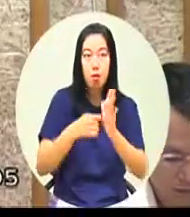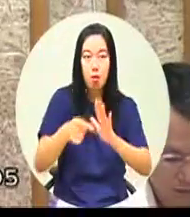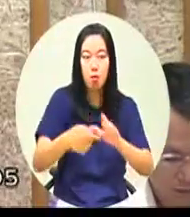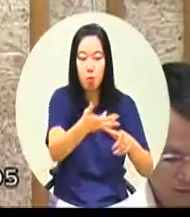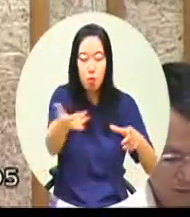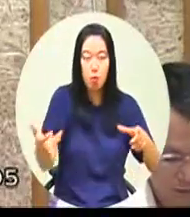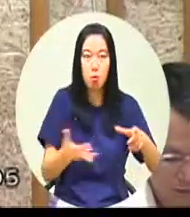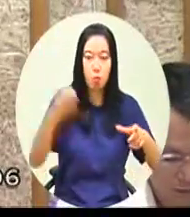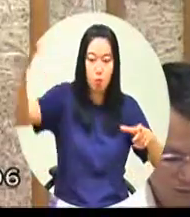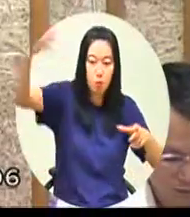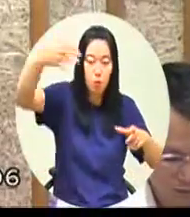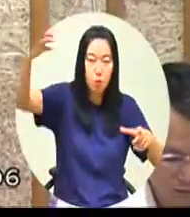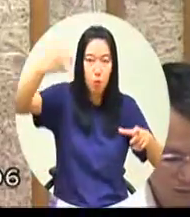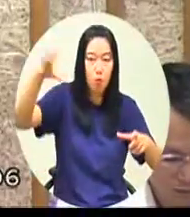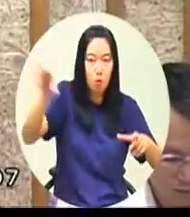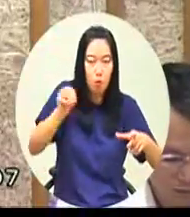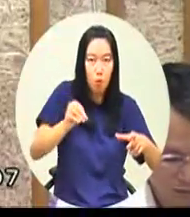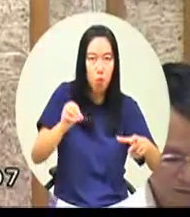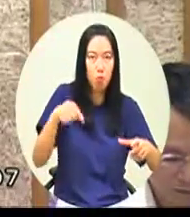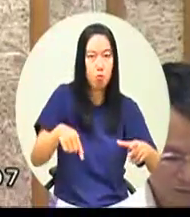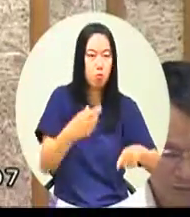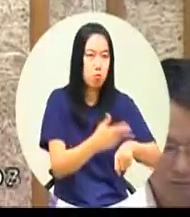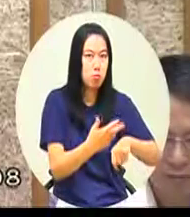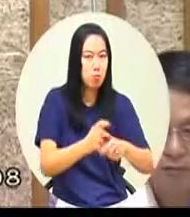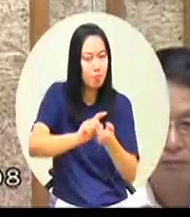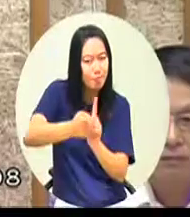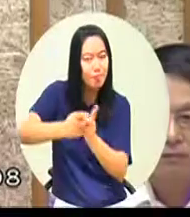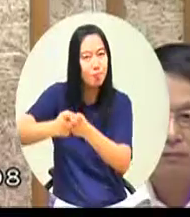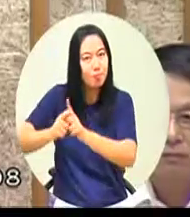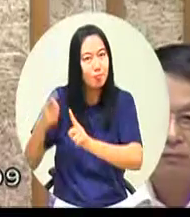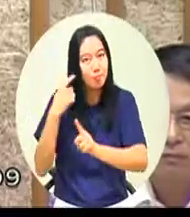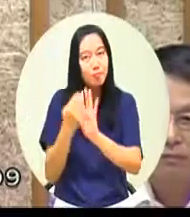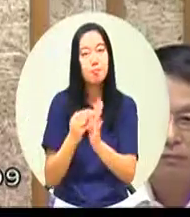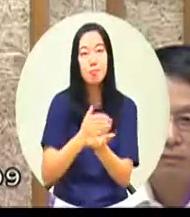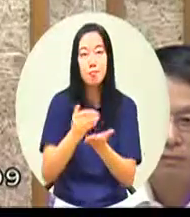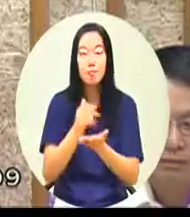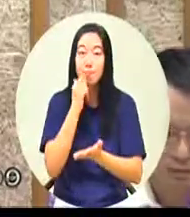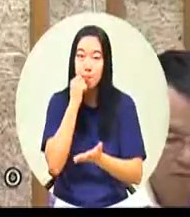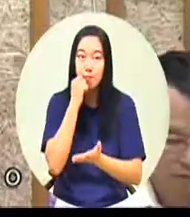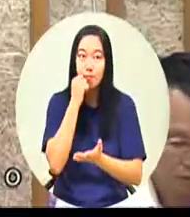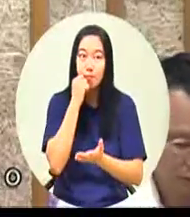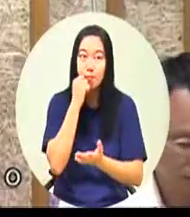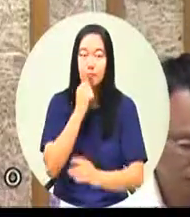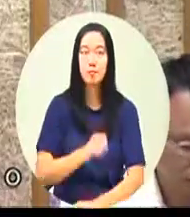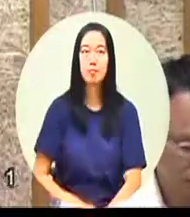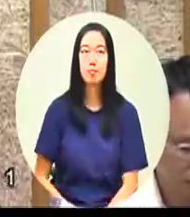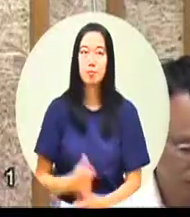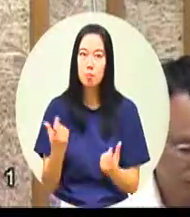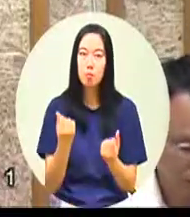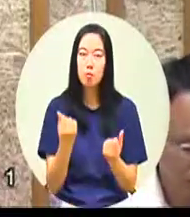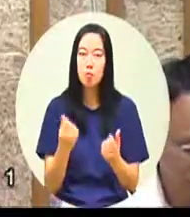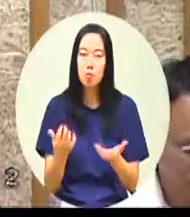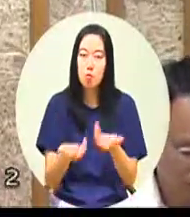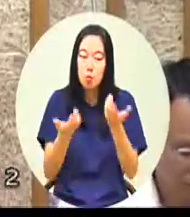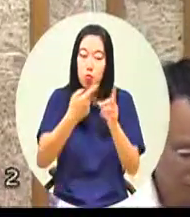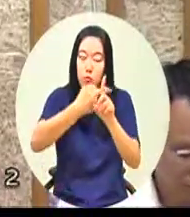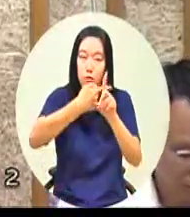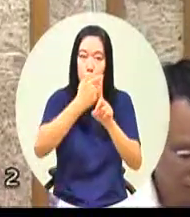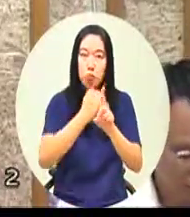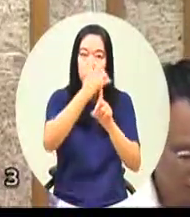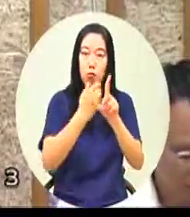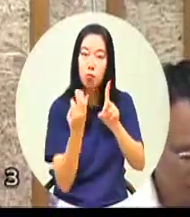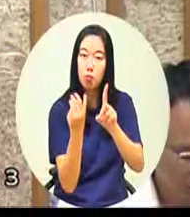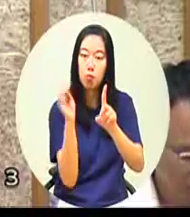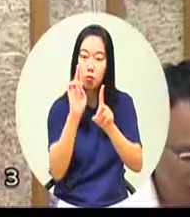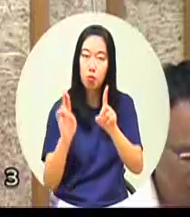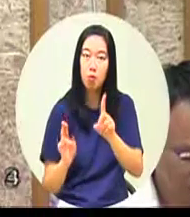讲，可能嘛有一挂技术的问题要解决，譬如讲。伊个馈线是毋是会使到这个问题？所以讲，伊发出来的电是毋